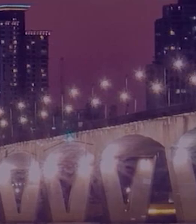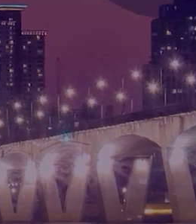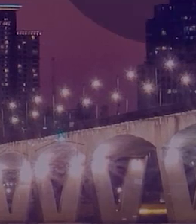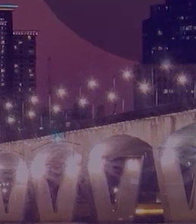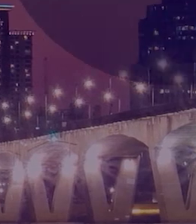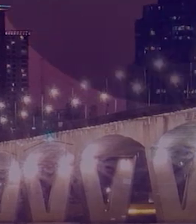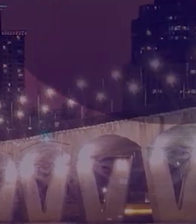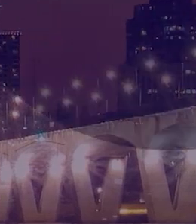I